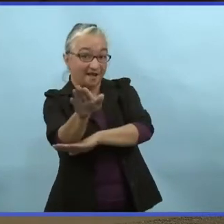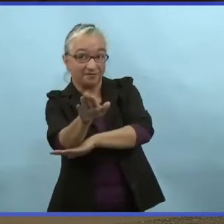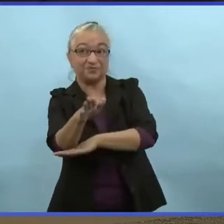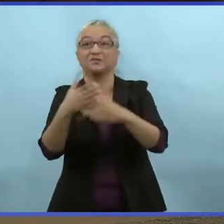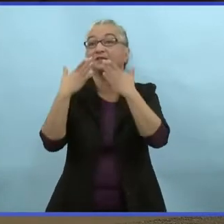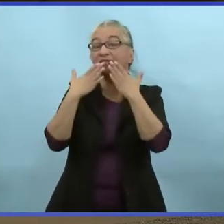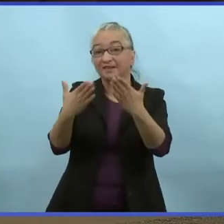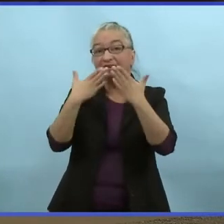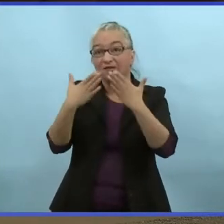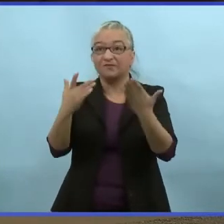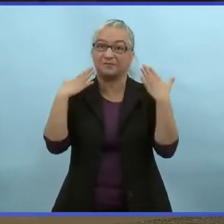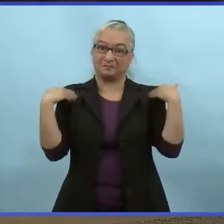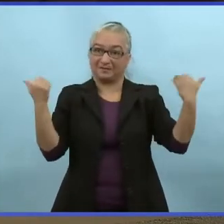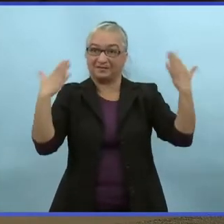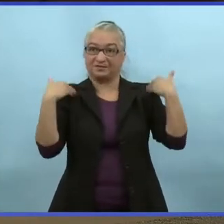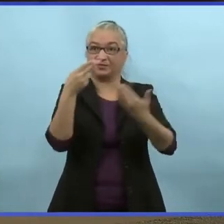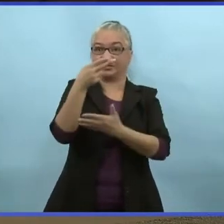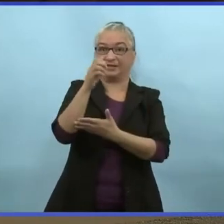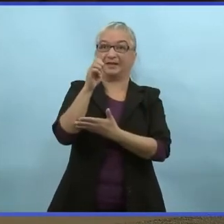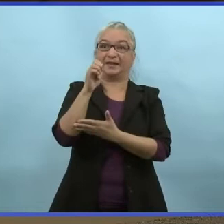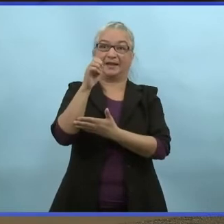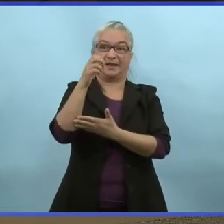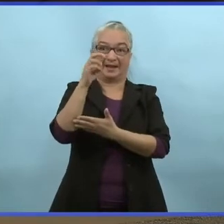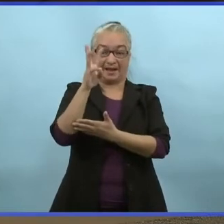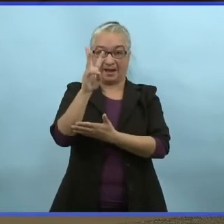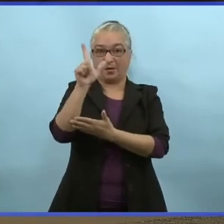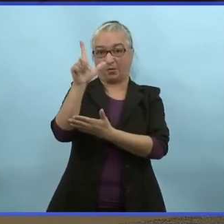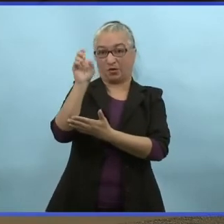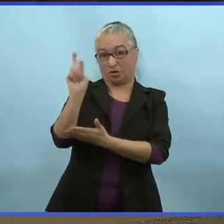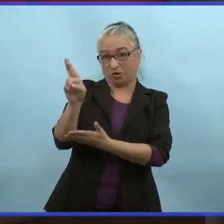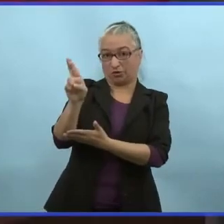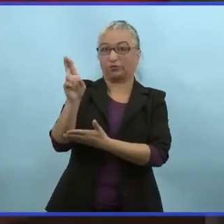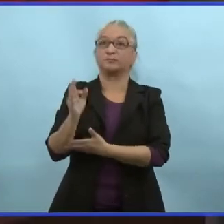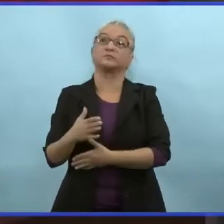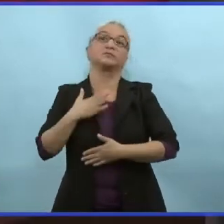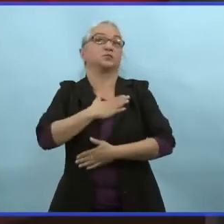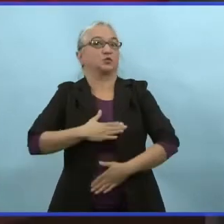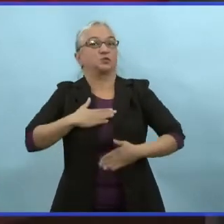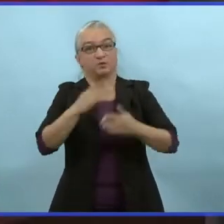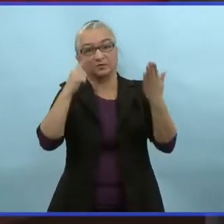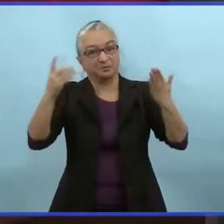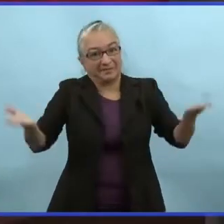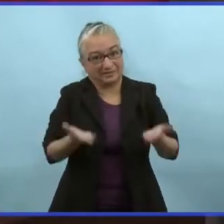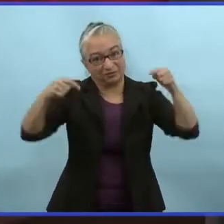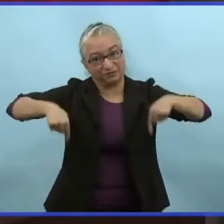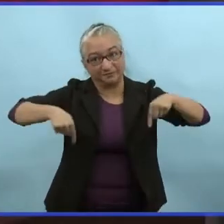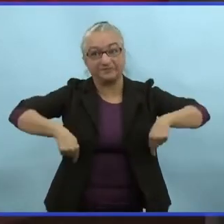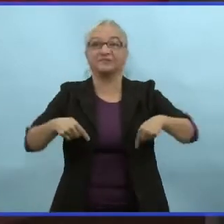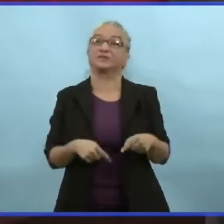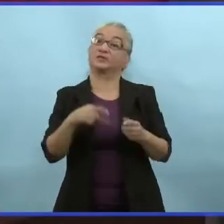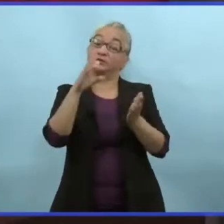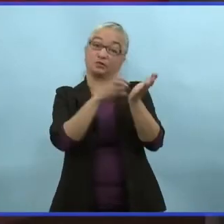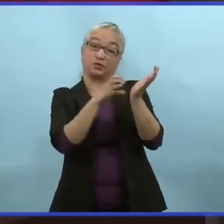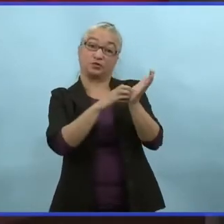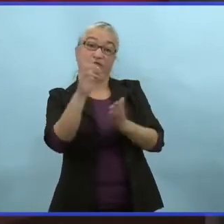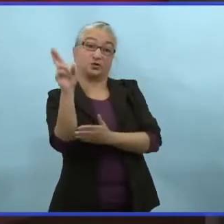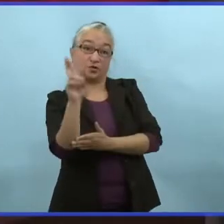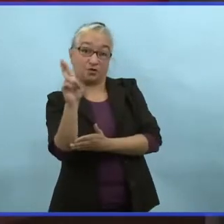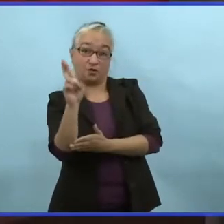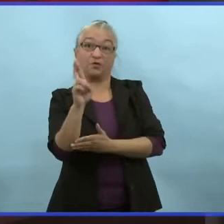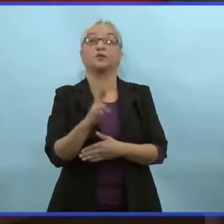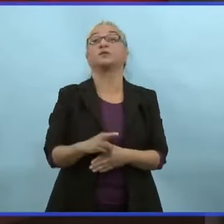Bonjour et merci pour la présentation, monsieur le ministre Edwell. C'est un plaisir d'être ici aujourd'hui avec le docteur Roussin